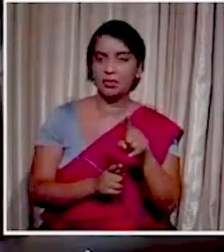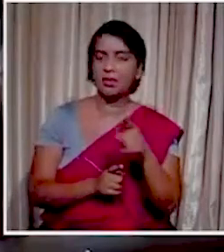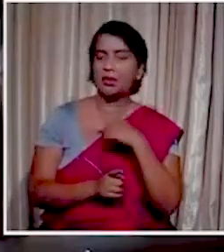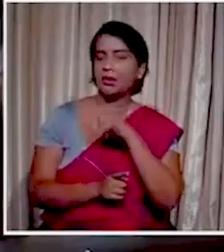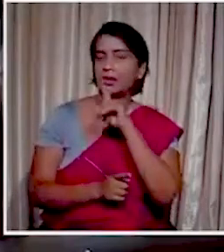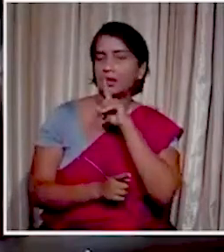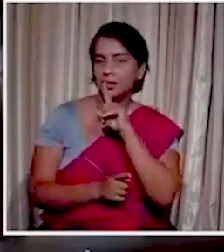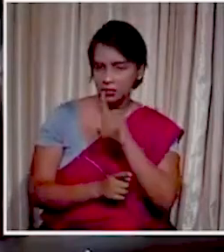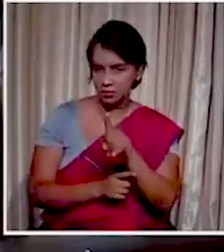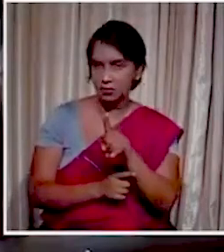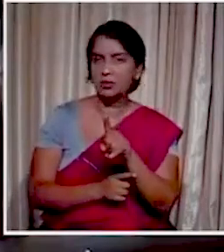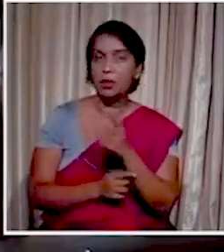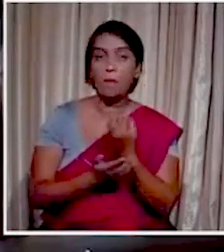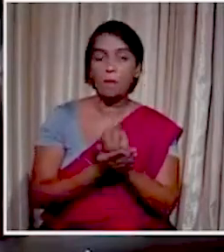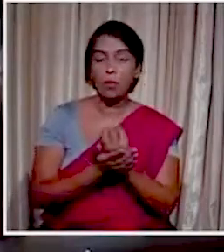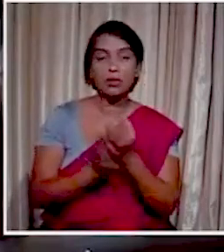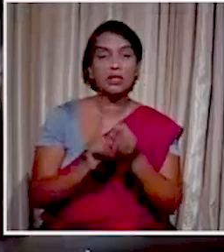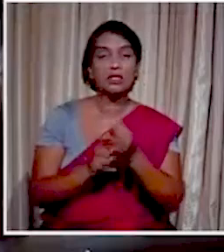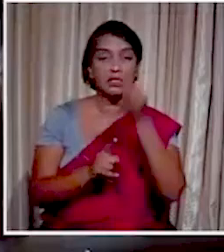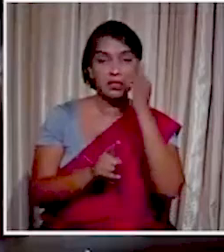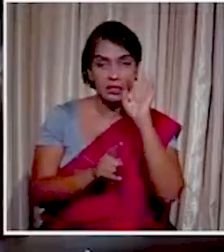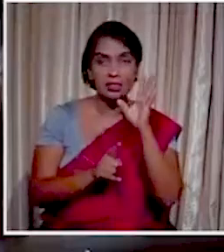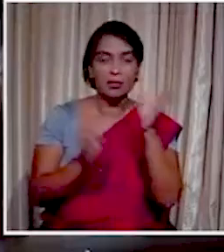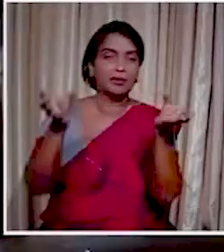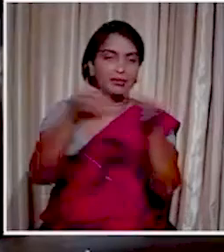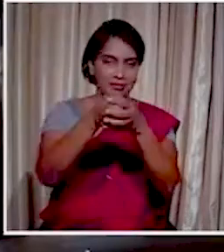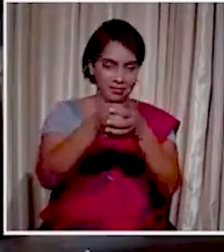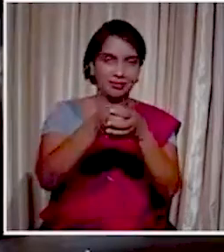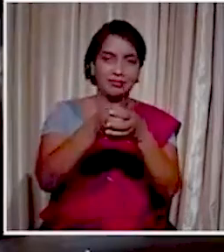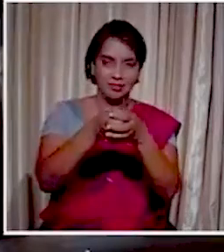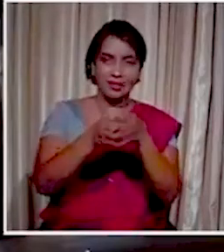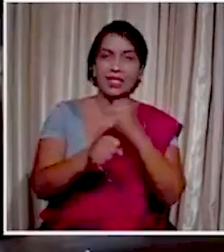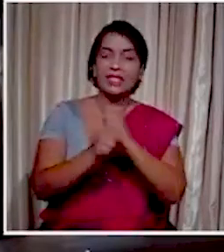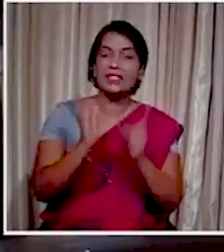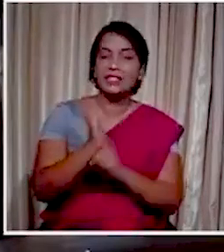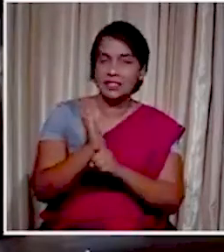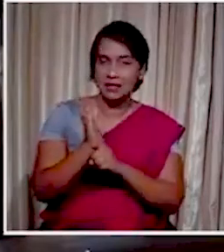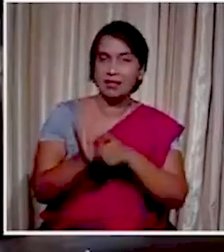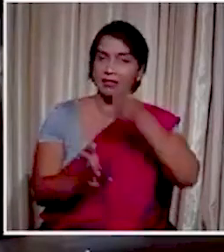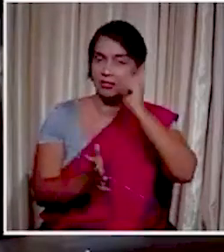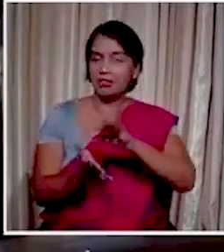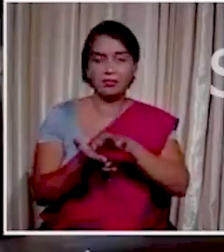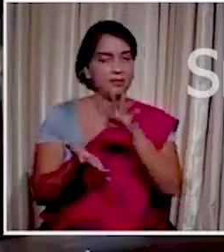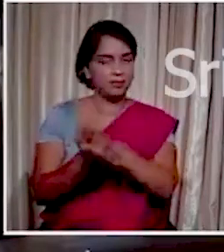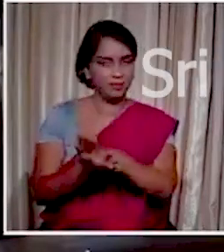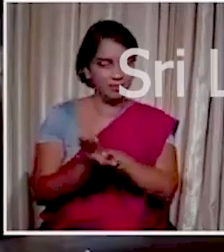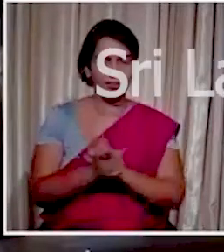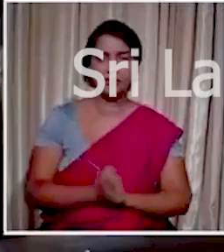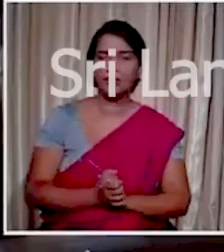කියනවා පොර්ට්වේ සභාපතිතුමාගේ පිළ කියලා මොකද ජීඑල් පිරිස් මැතිතුමා ස්ථීර කිරීම අරන්